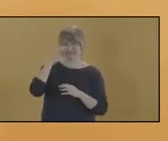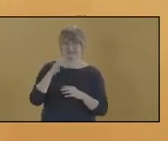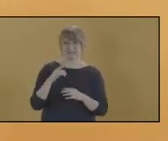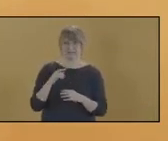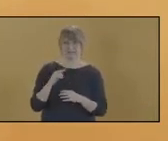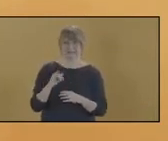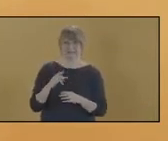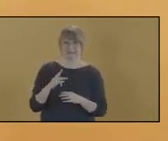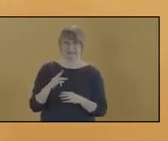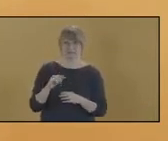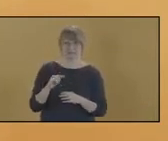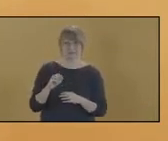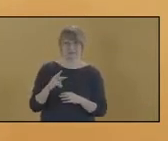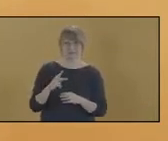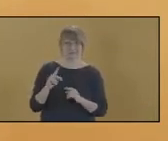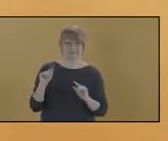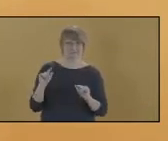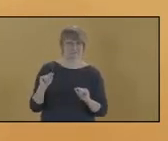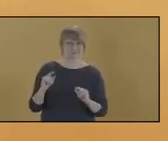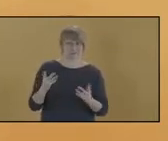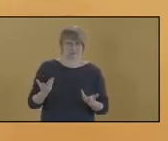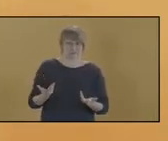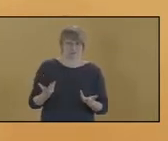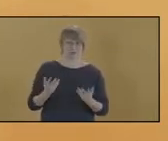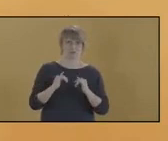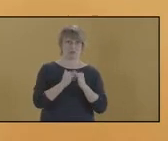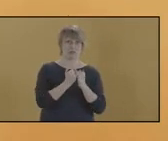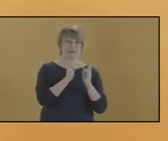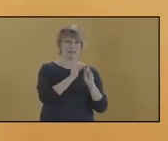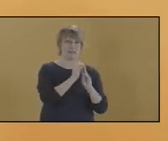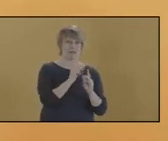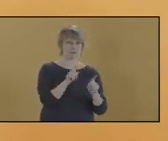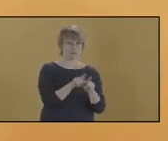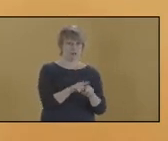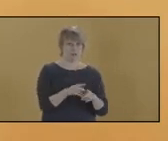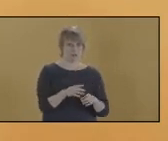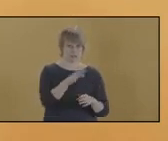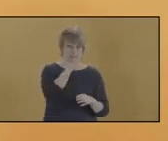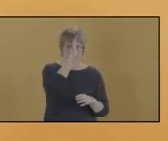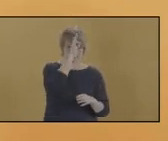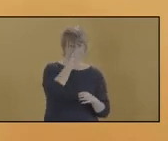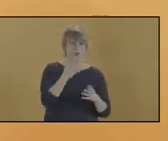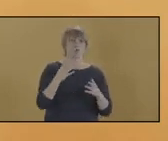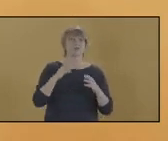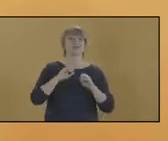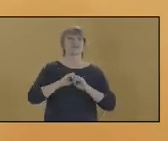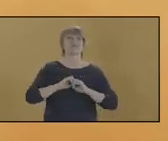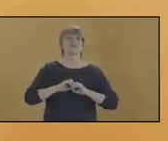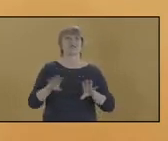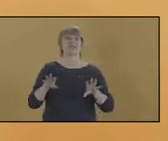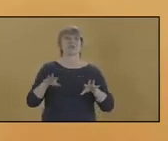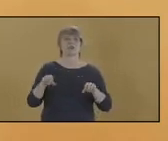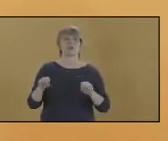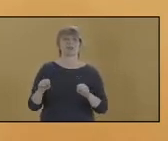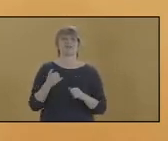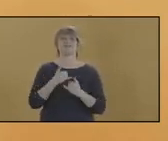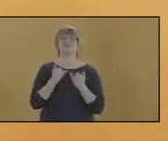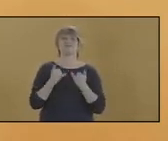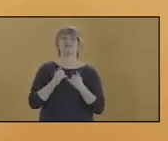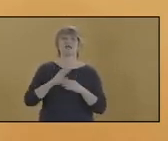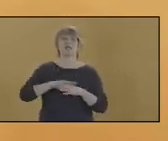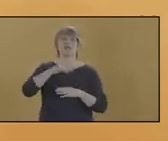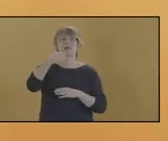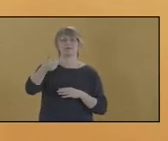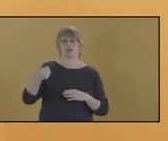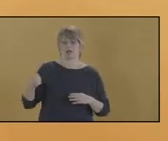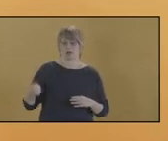TikTok eigentlich ist und die Lehrkräfte genauso wenig und Medienkompetenz oft bedeutet, wie schalte ich einen Laptop an